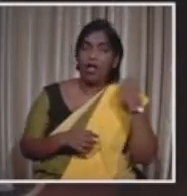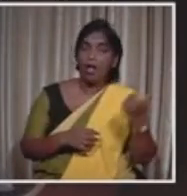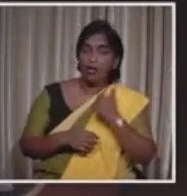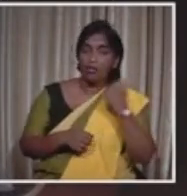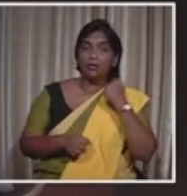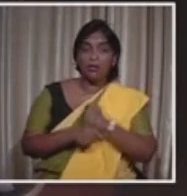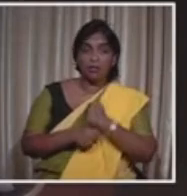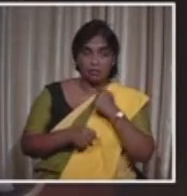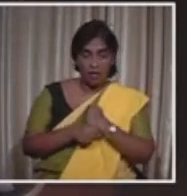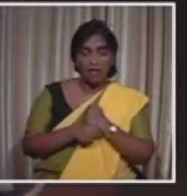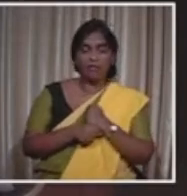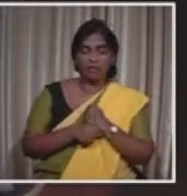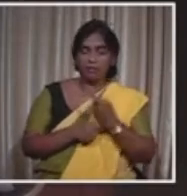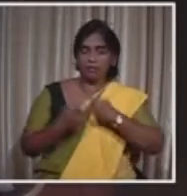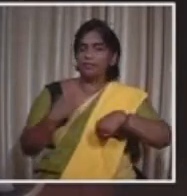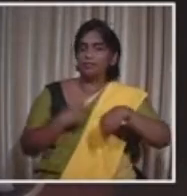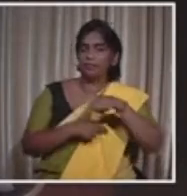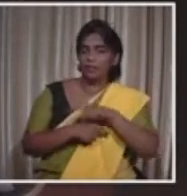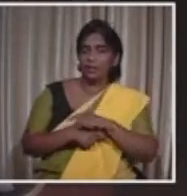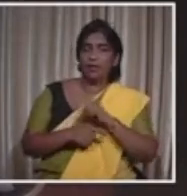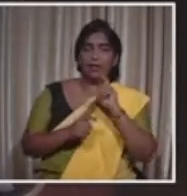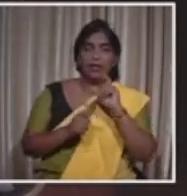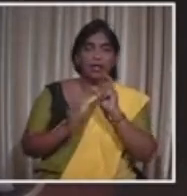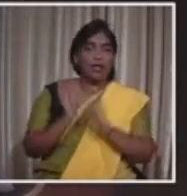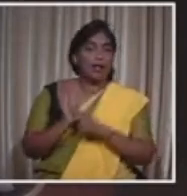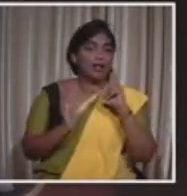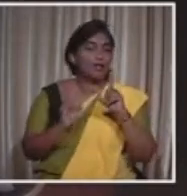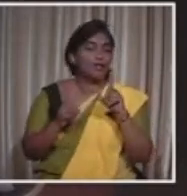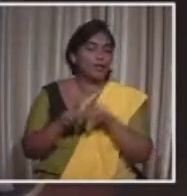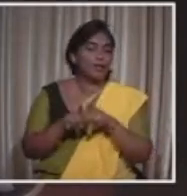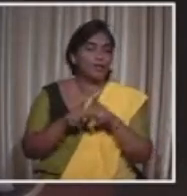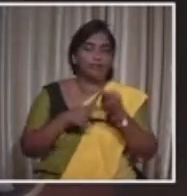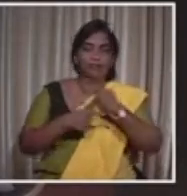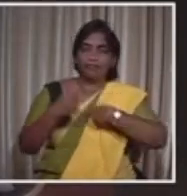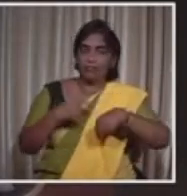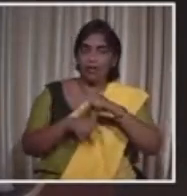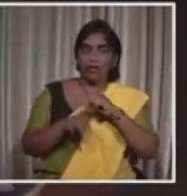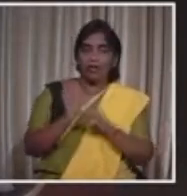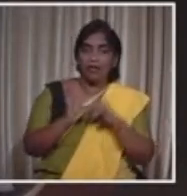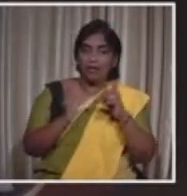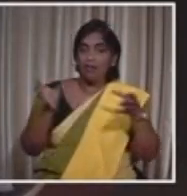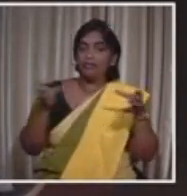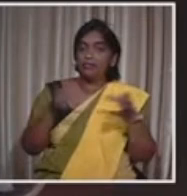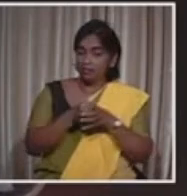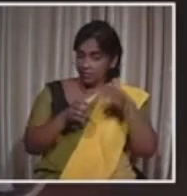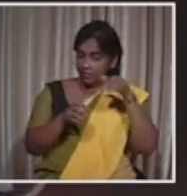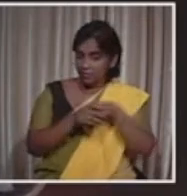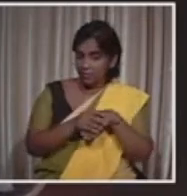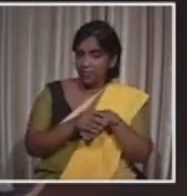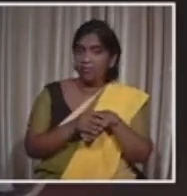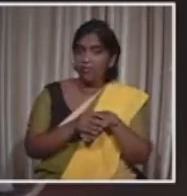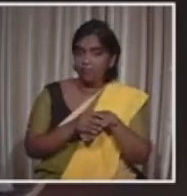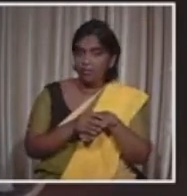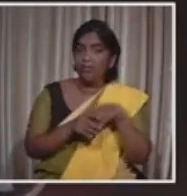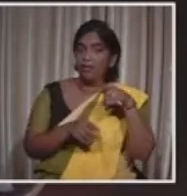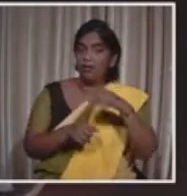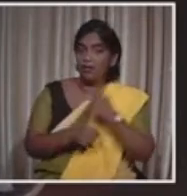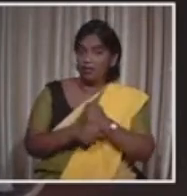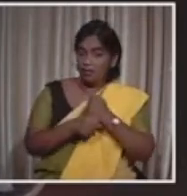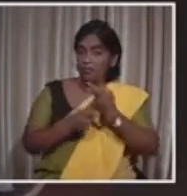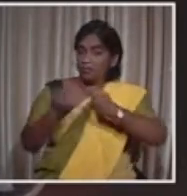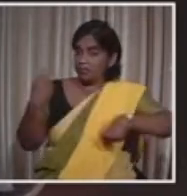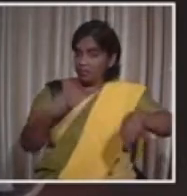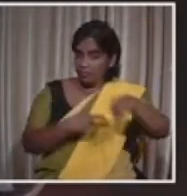රාජ්‍ය සභාවක් කවුන්සිල් ඔෆ් ස්ටේට් ඒ කවුන්සිල් ඔෆ් ස්ටේට් එක තුල ඒ රාජ්‍ය සභාව